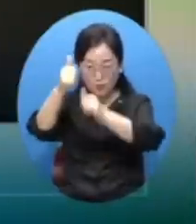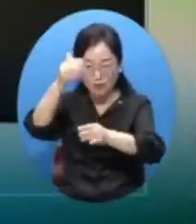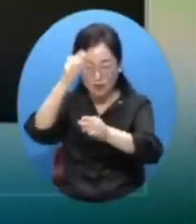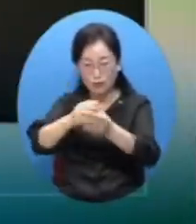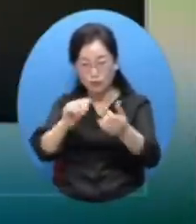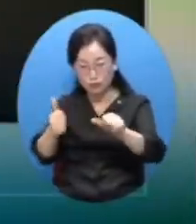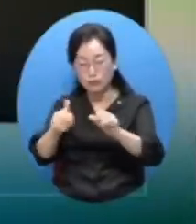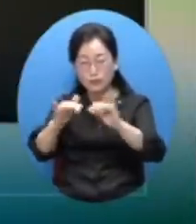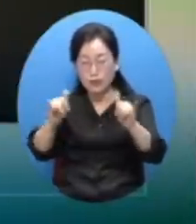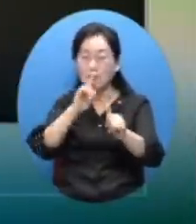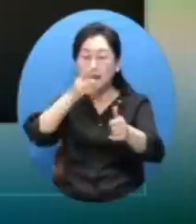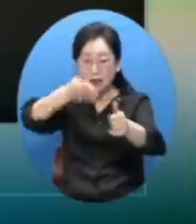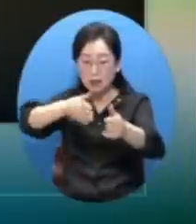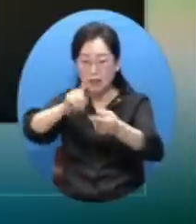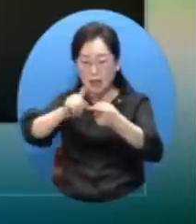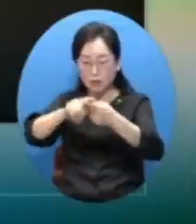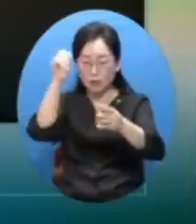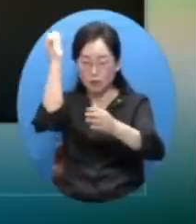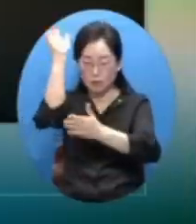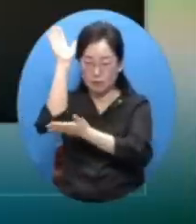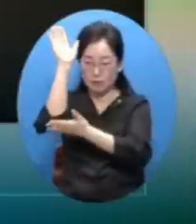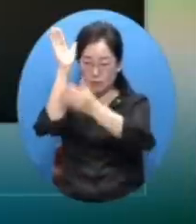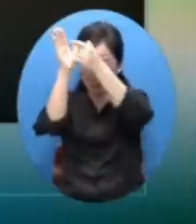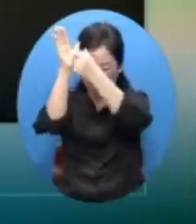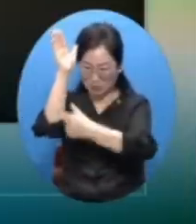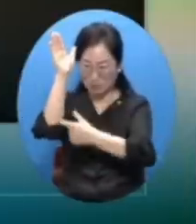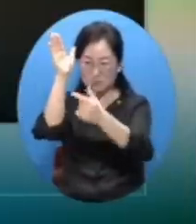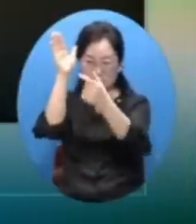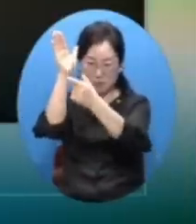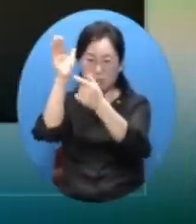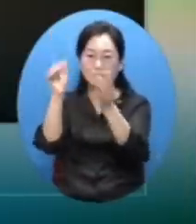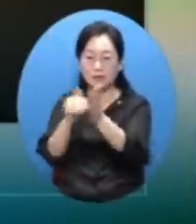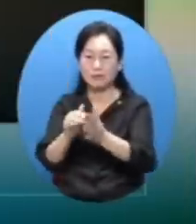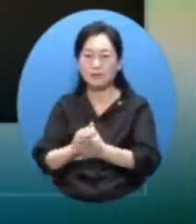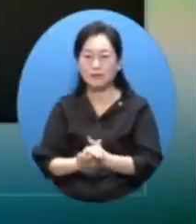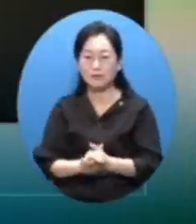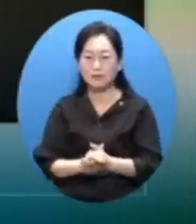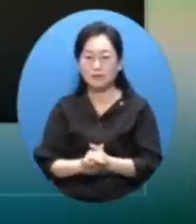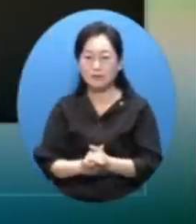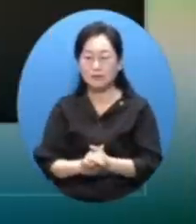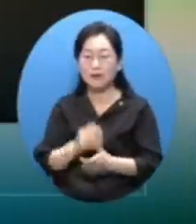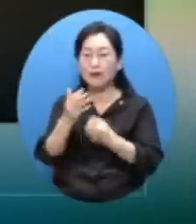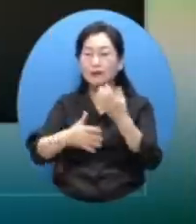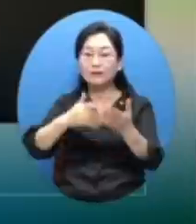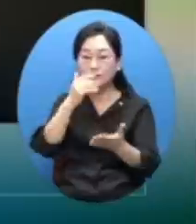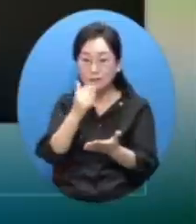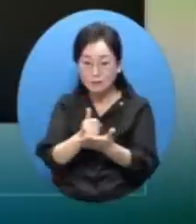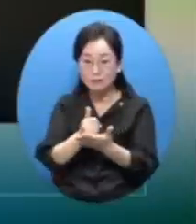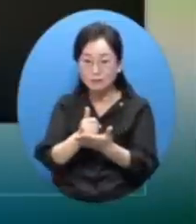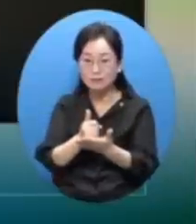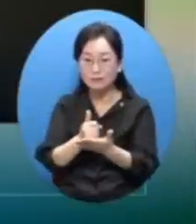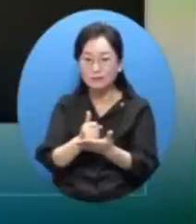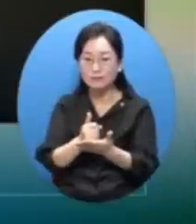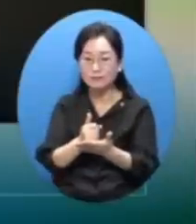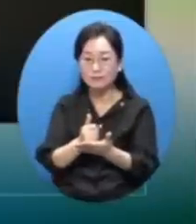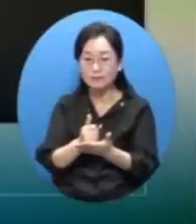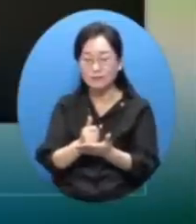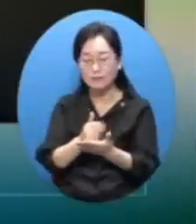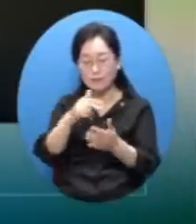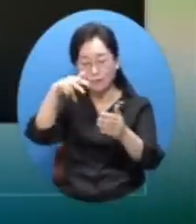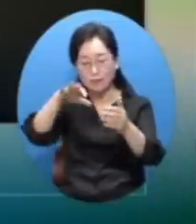따라 주님을 섬기다 가신 분이 여기 잠들다 이렇게 기록되어 있습니다. 하나님께서 장